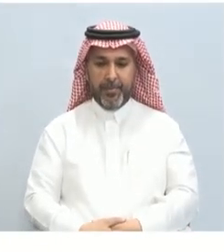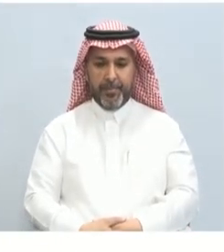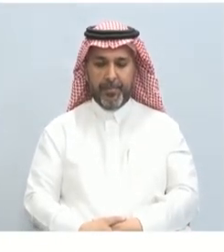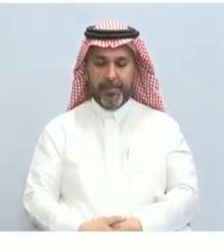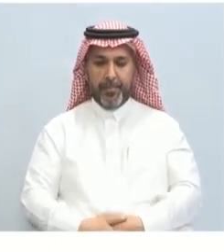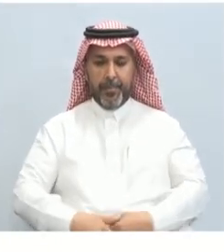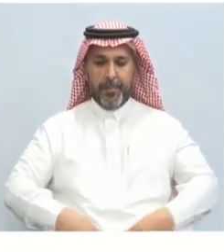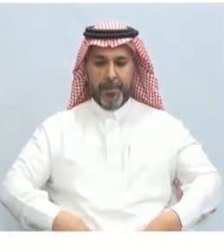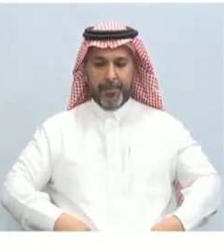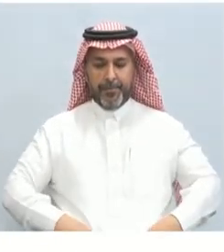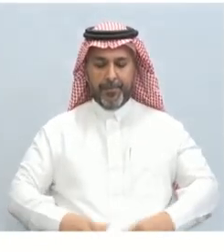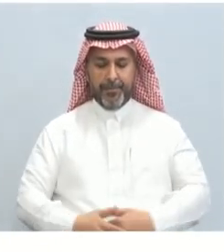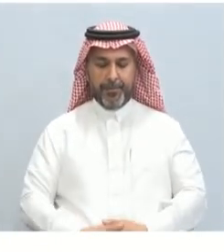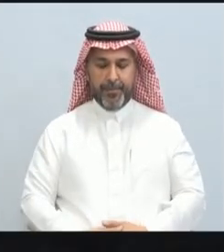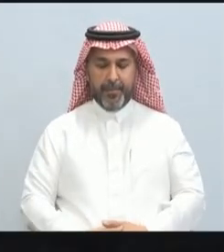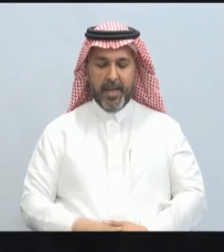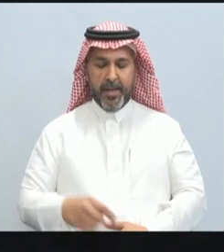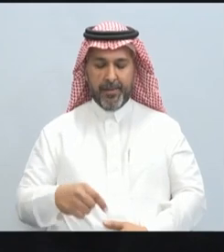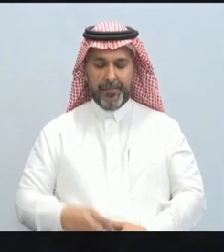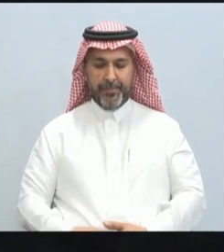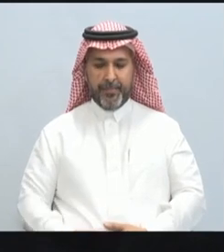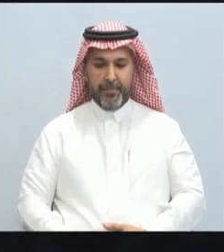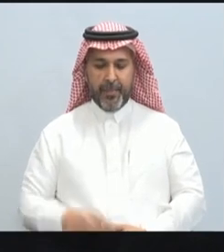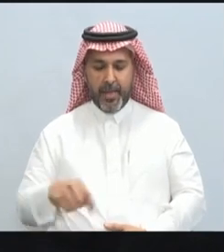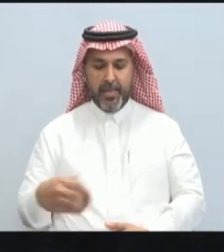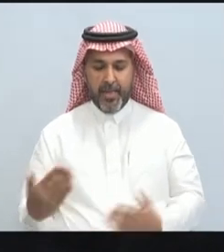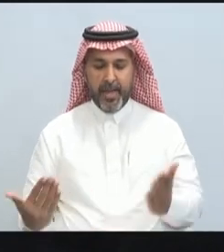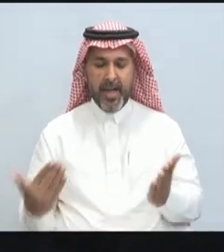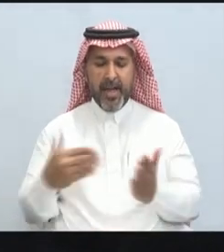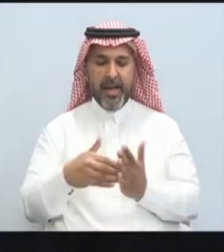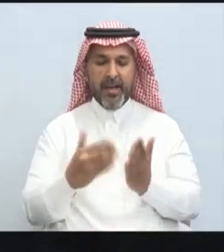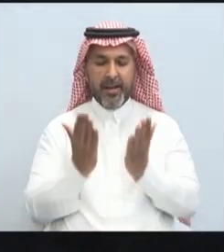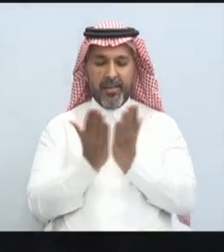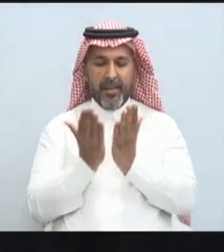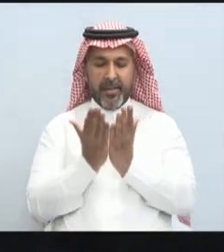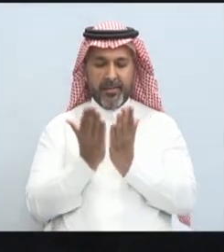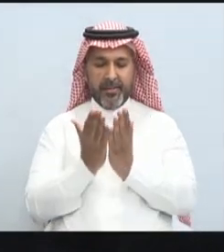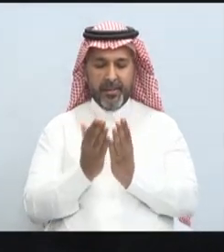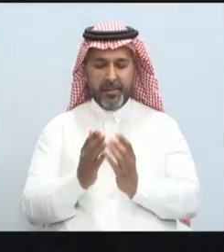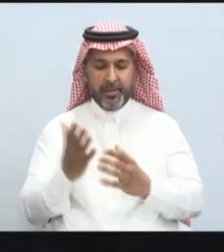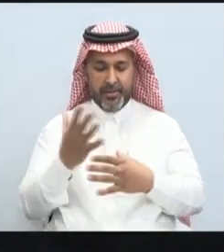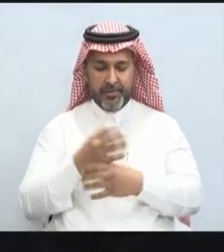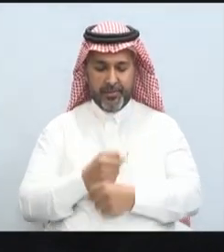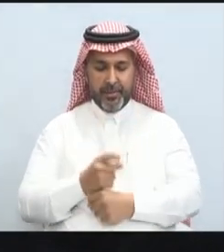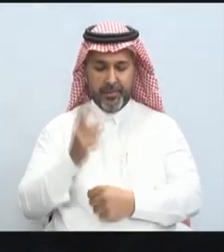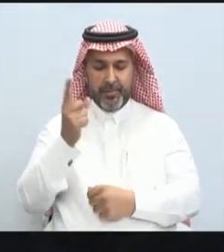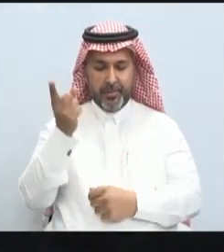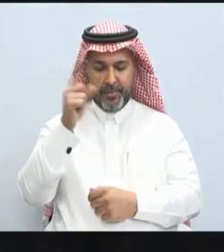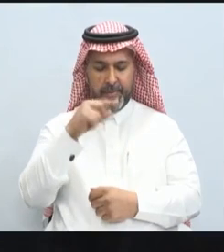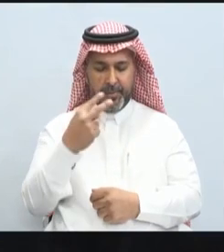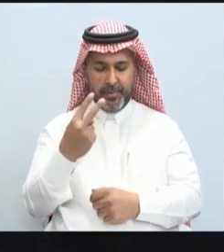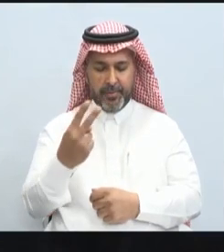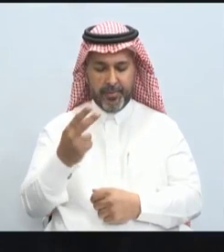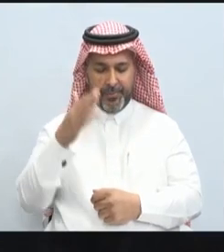هنا ننتهي من هذا الدرس اتمنى ان اكون قدمت لكم ما يفيدكم اراكم في دروس